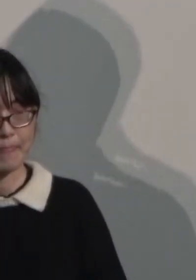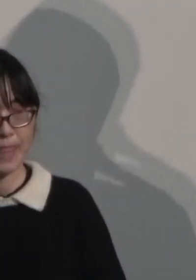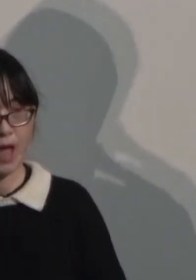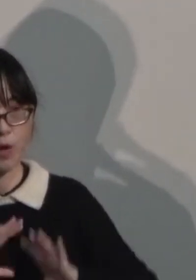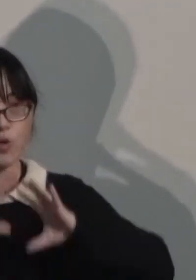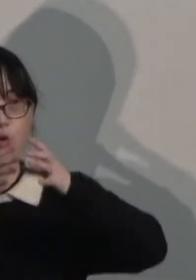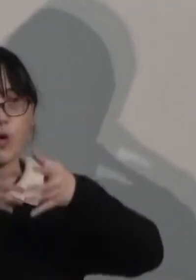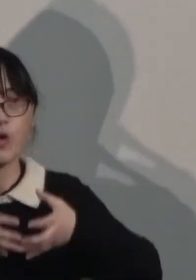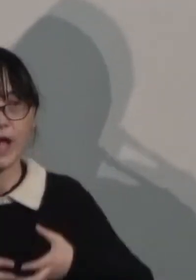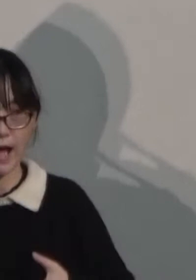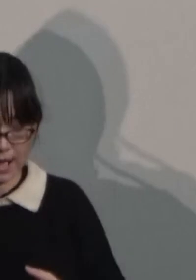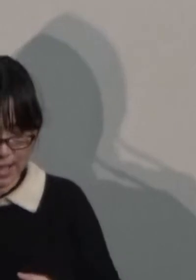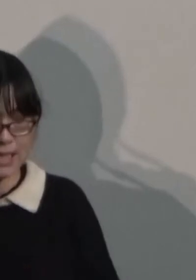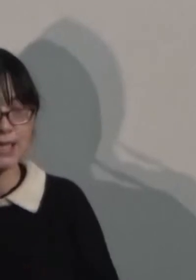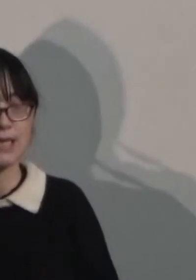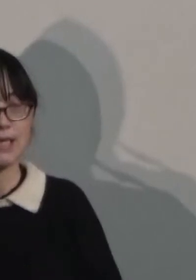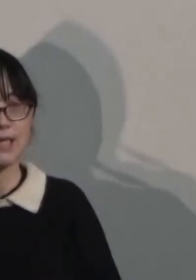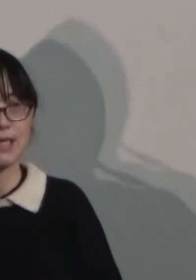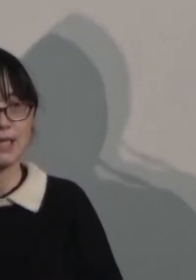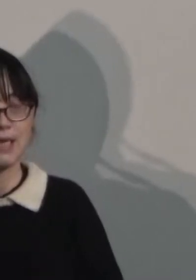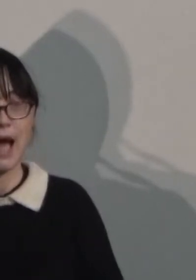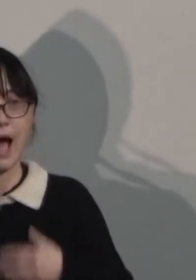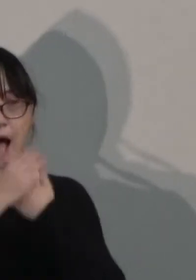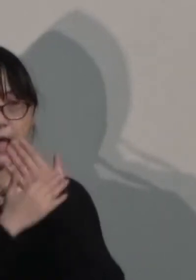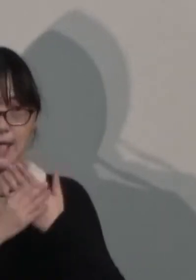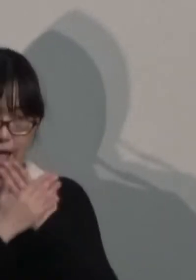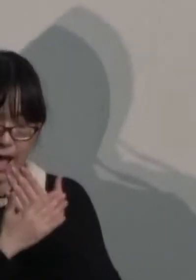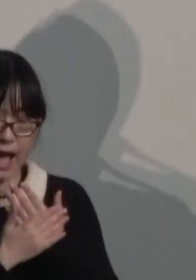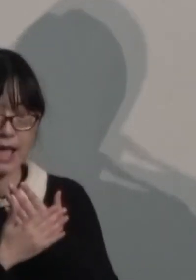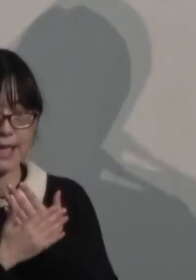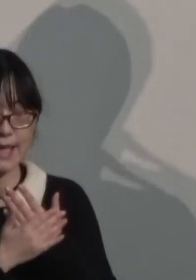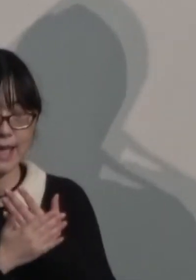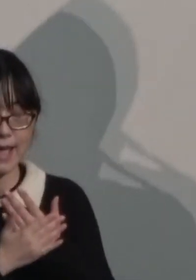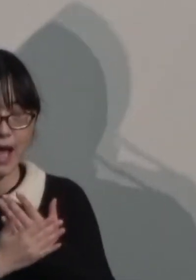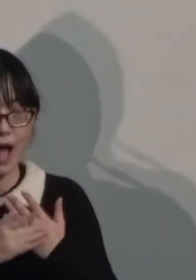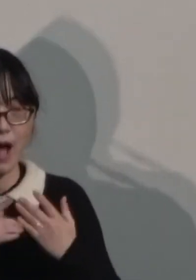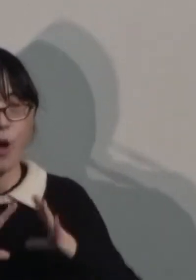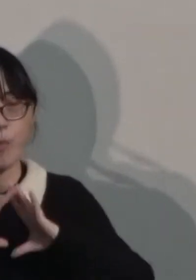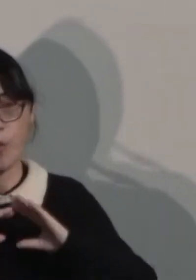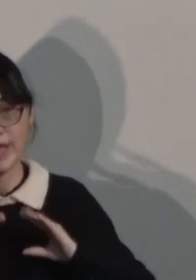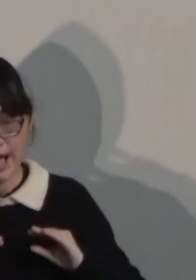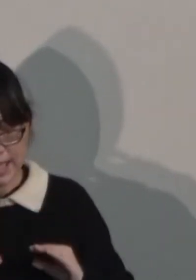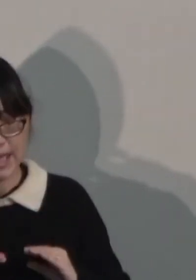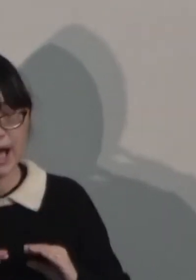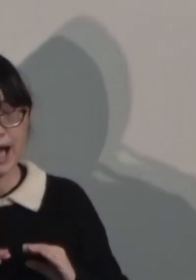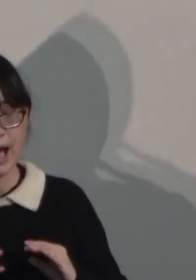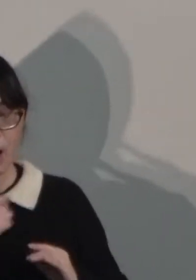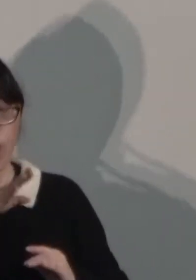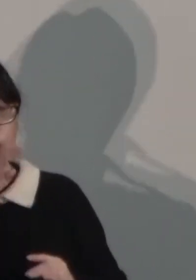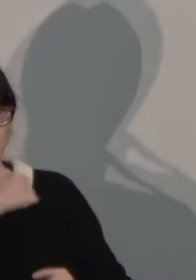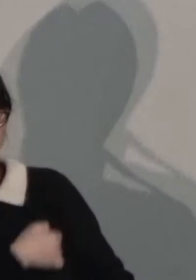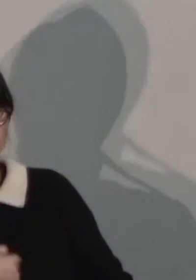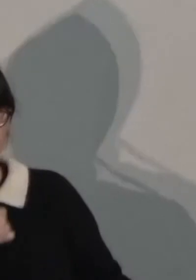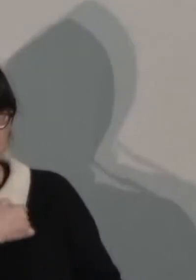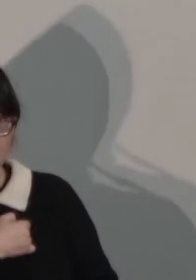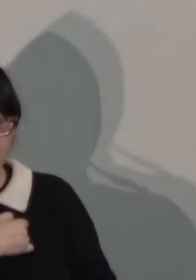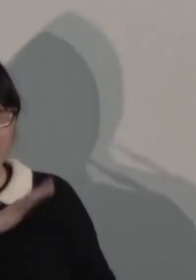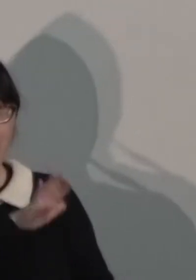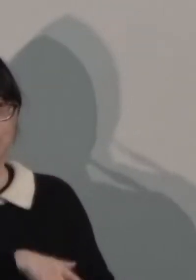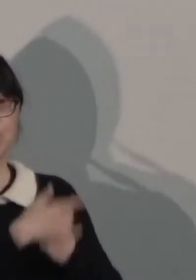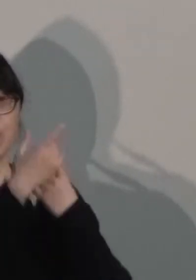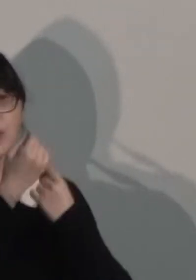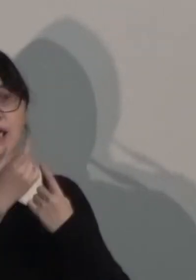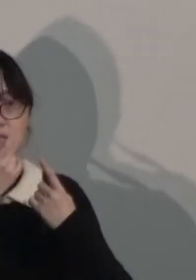この世の中に愛や思いやりや真心があるのと同じ